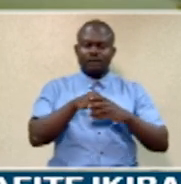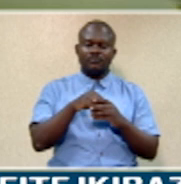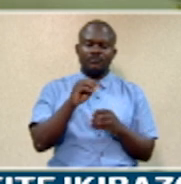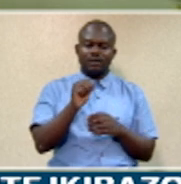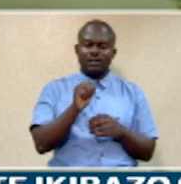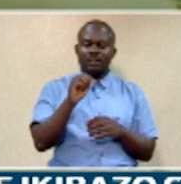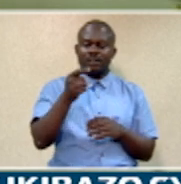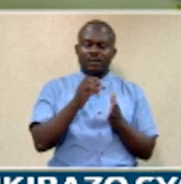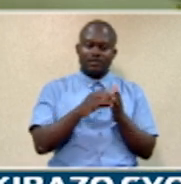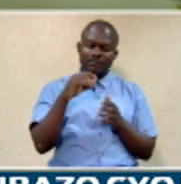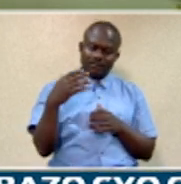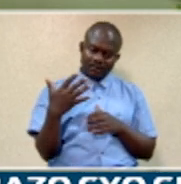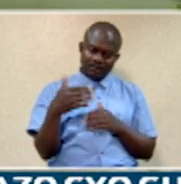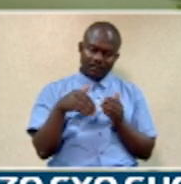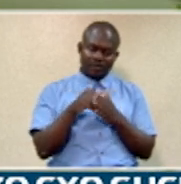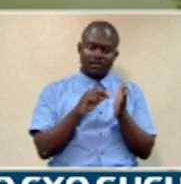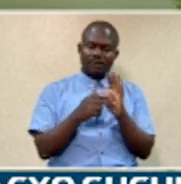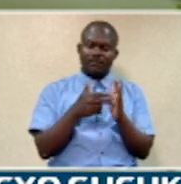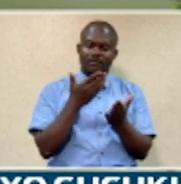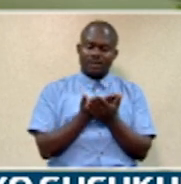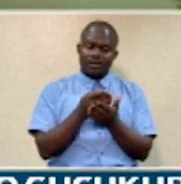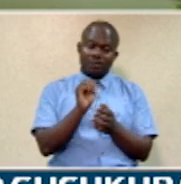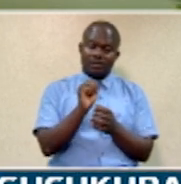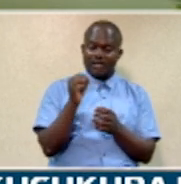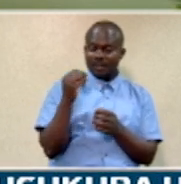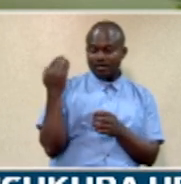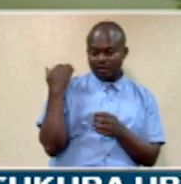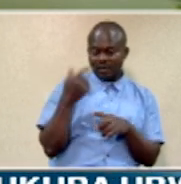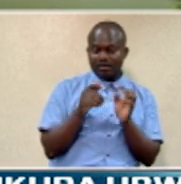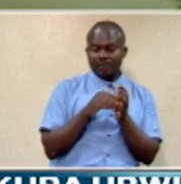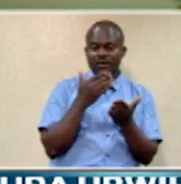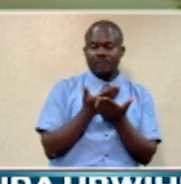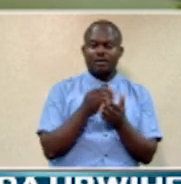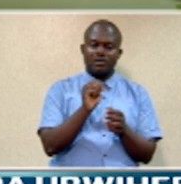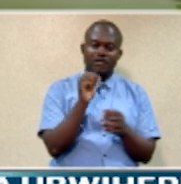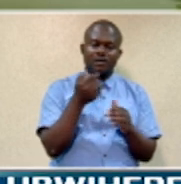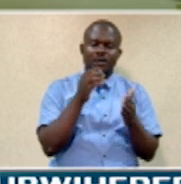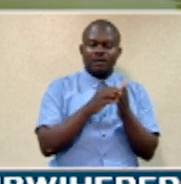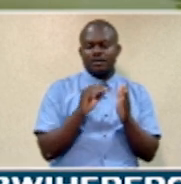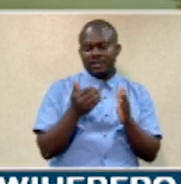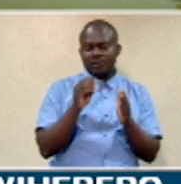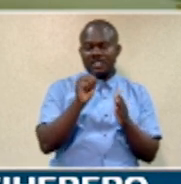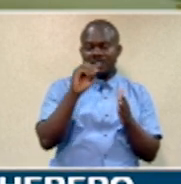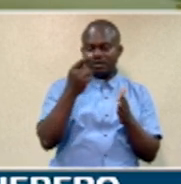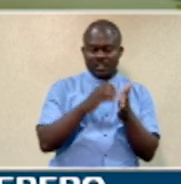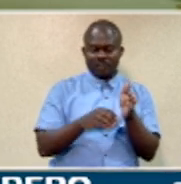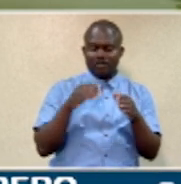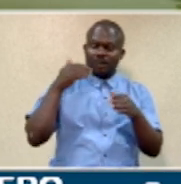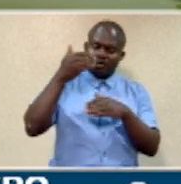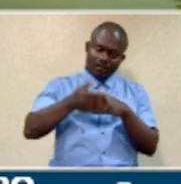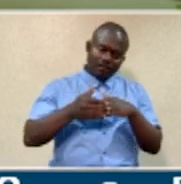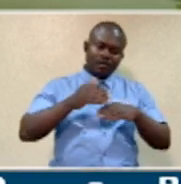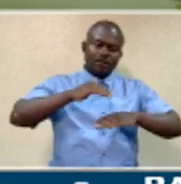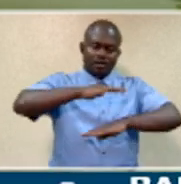y'ibice bitanu mbese twasabaga imetero imwe ariko ubu duraho turasaba imetero n'ibice bitanu noneho hagati